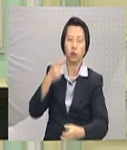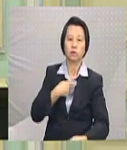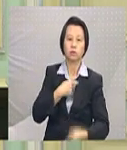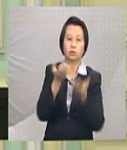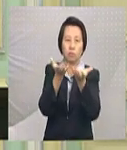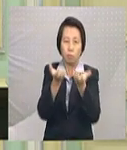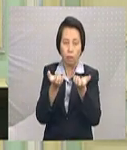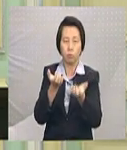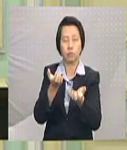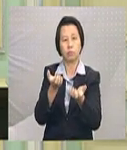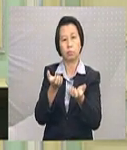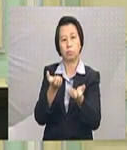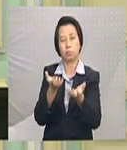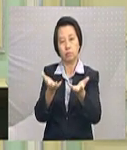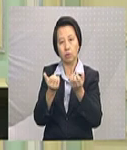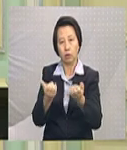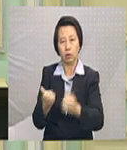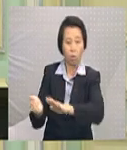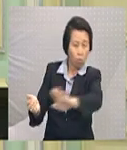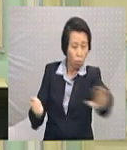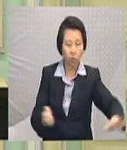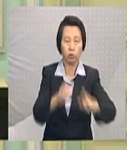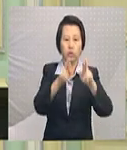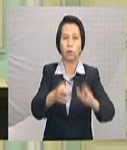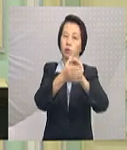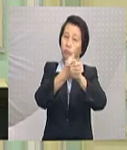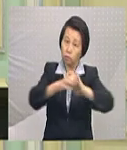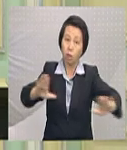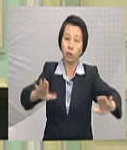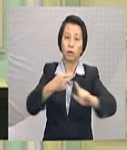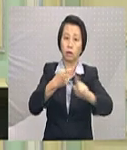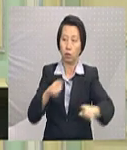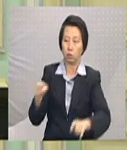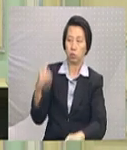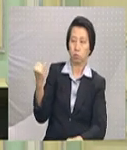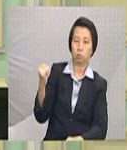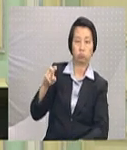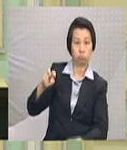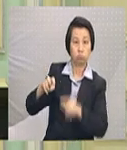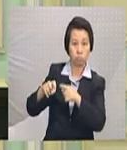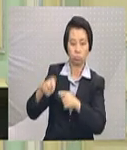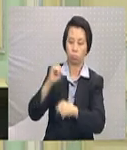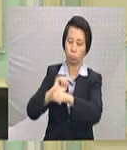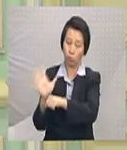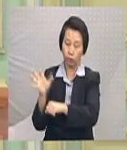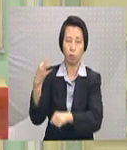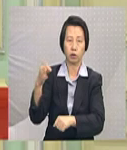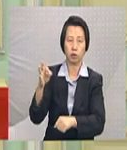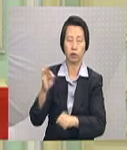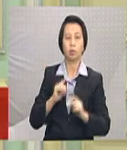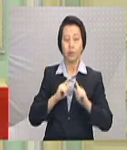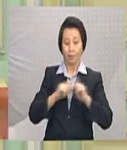Kita mahu supaya rakyat terselamat daripada COVID-19 ini. Jadi walaupun kerajaan